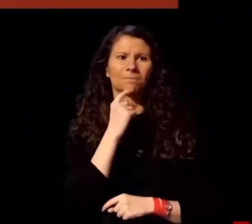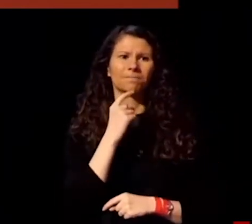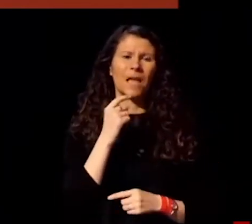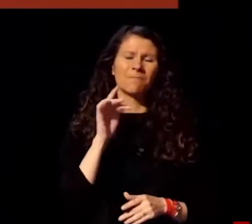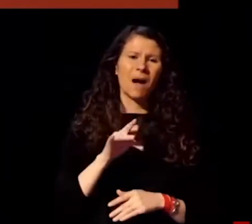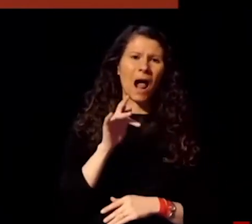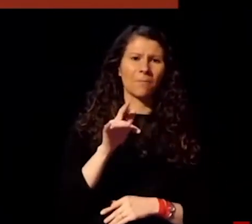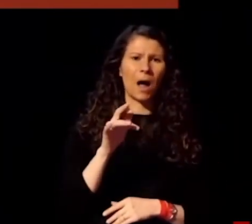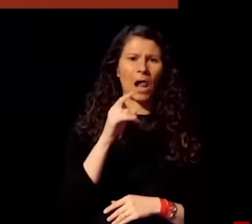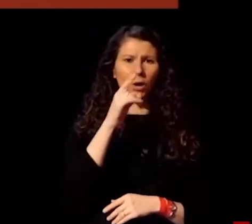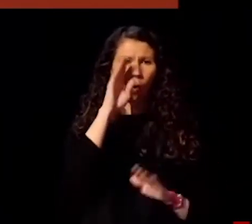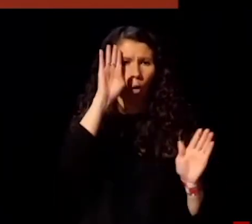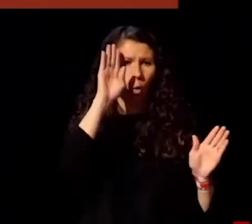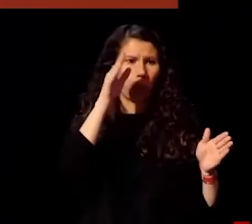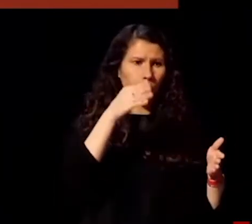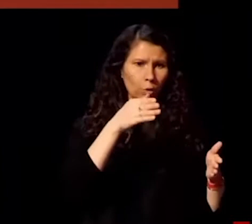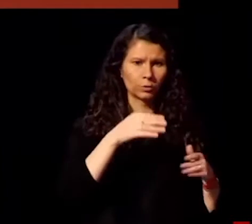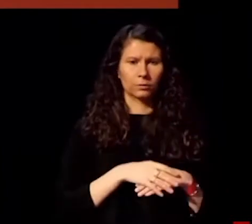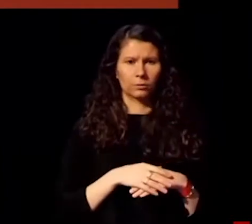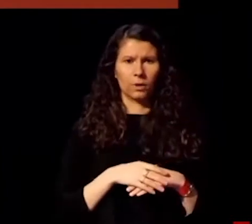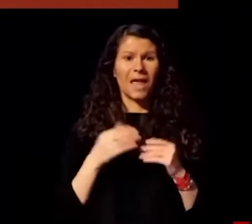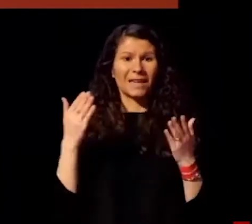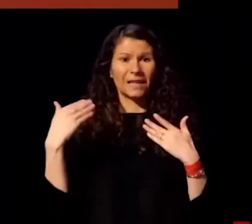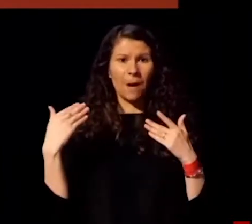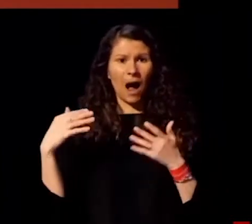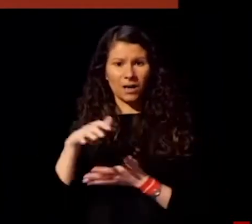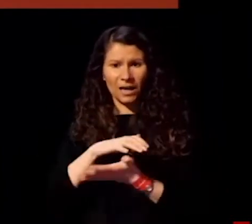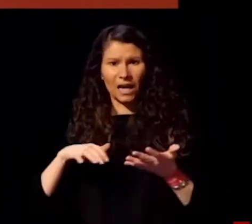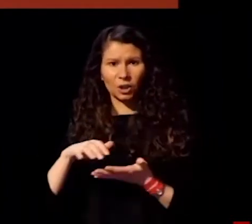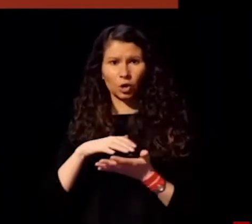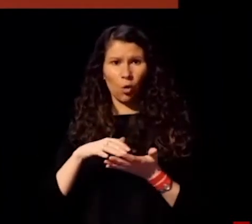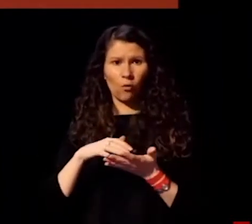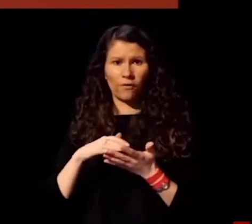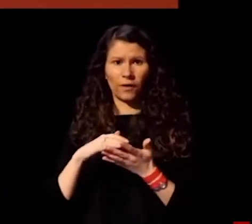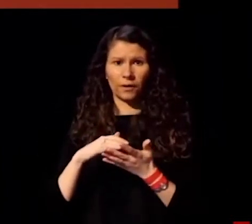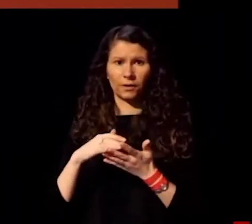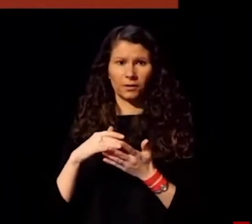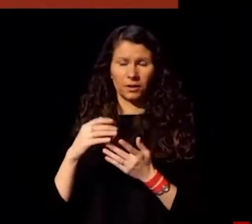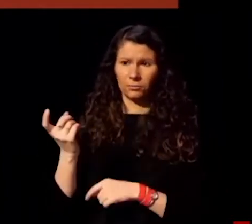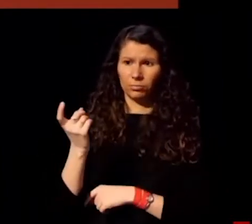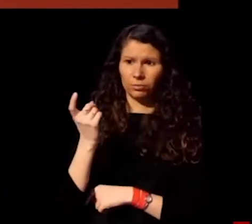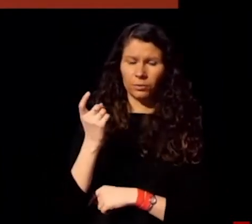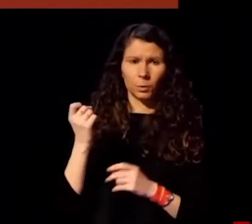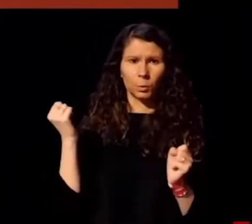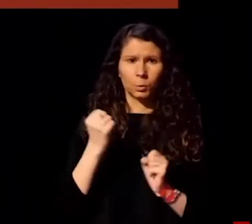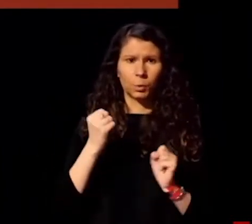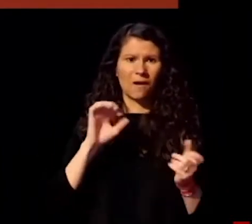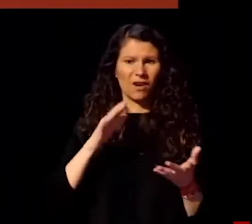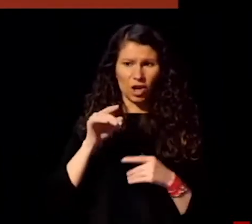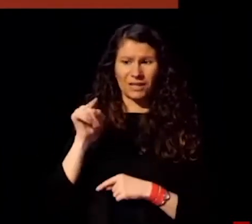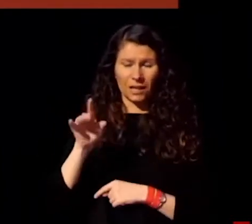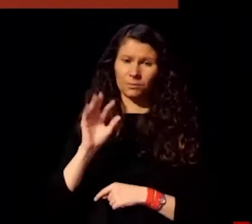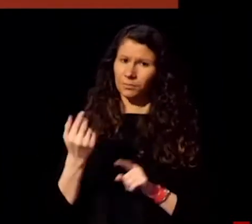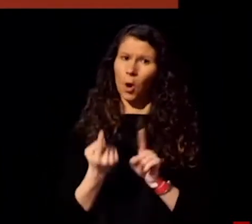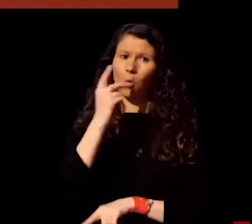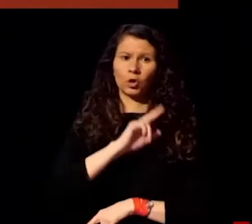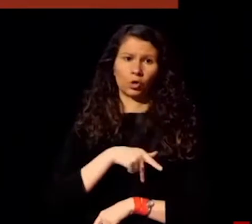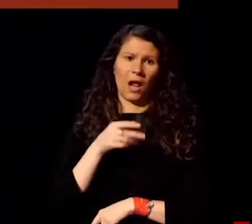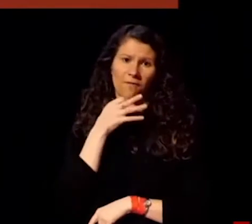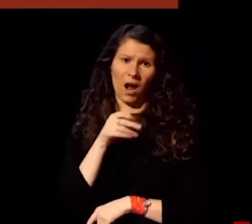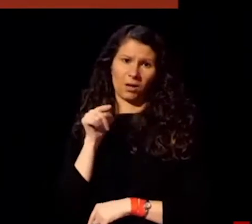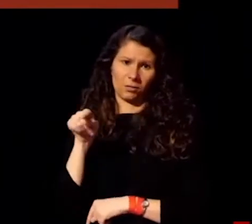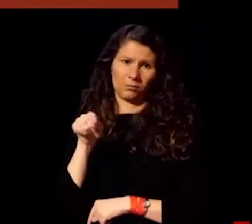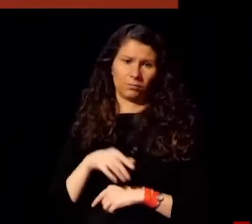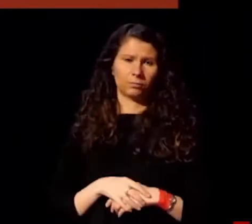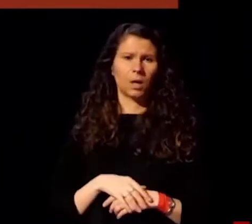höhere die drohende klimakatastrophe ist womöglich die derzeit größte soziale frage und wer